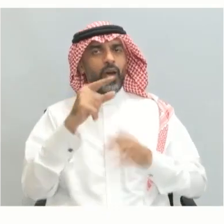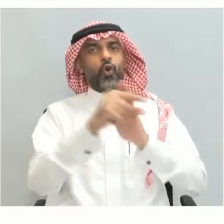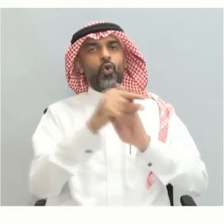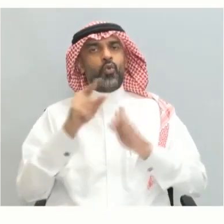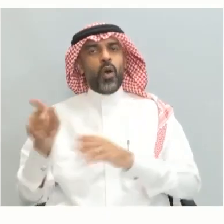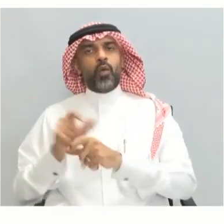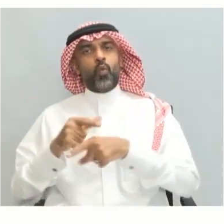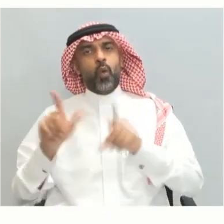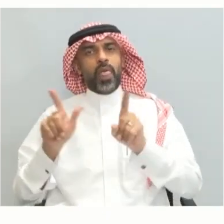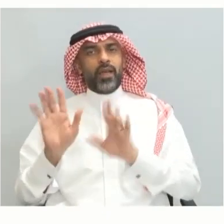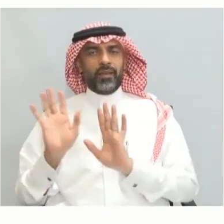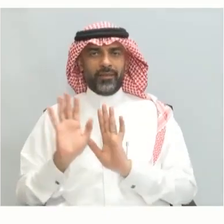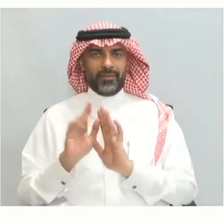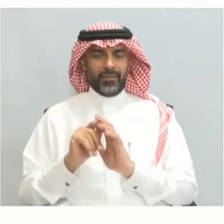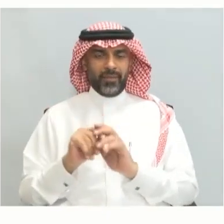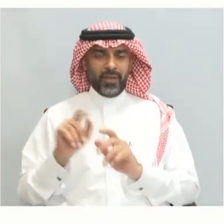اجله